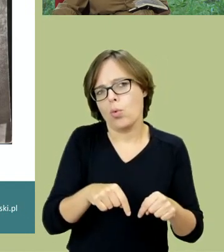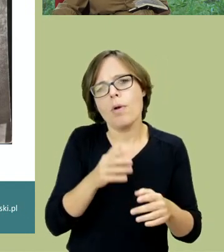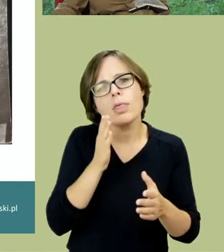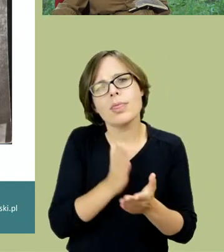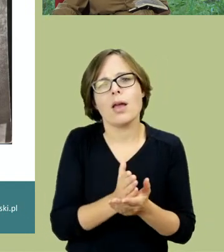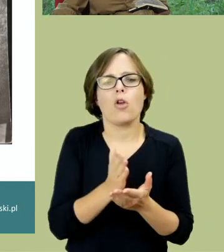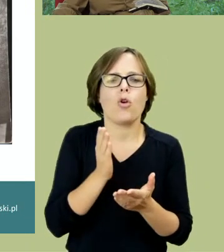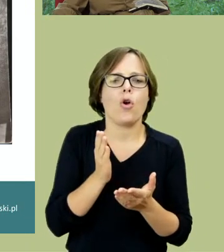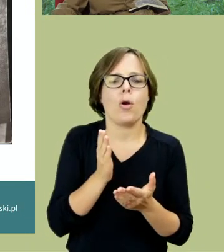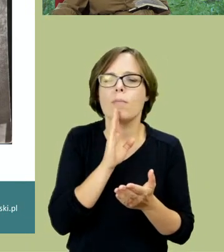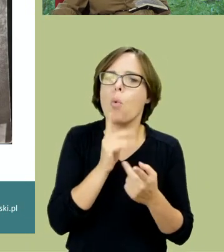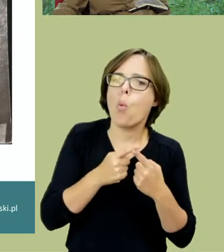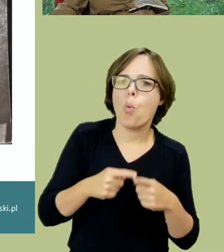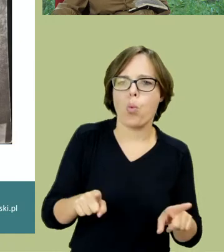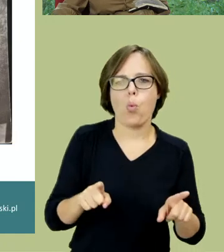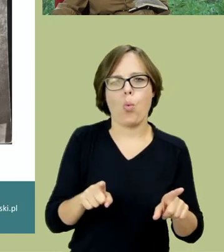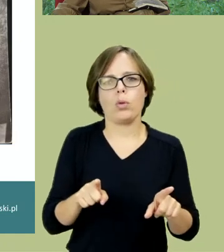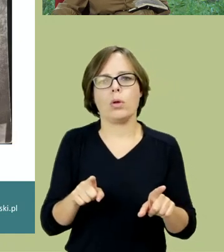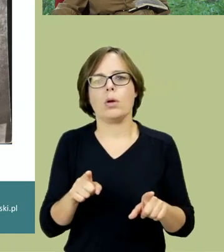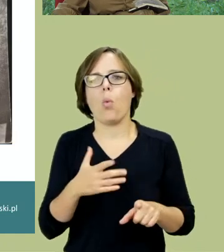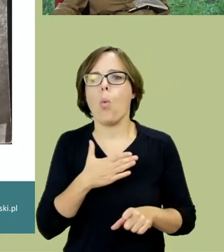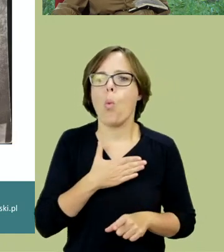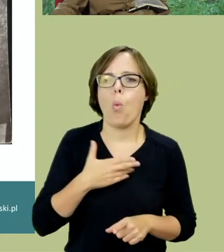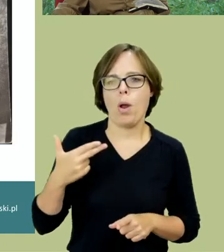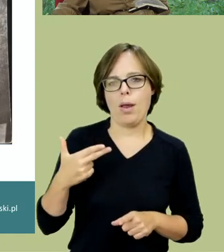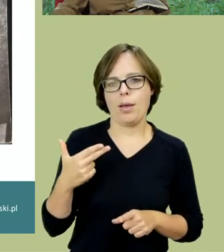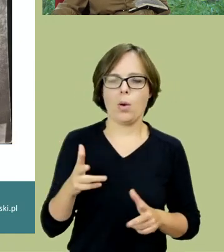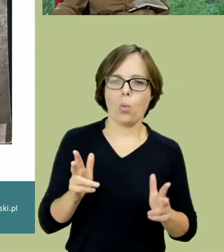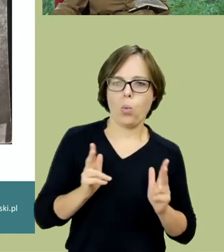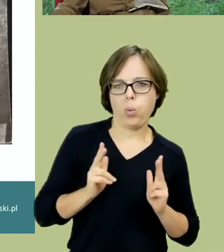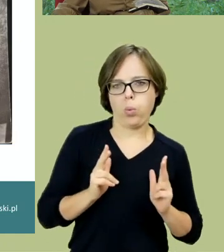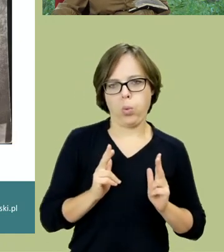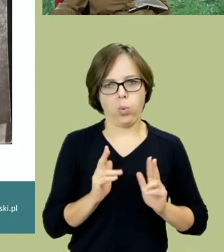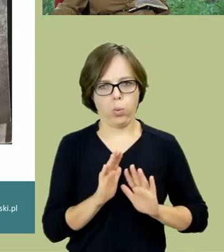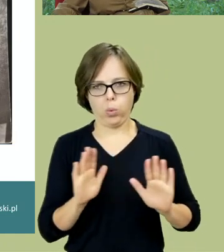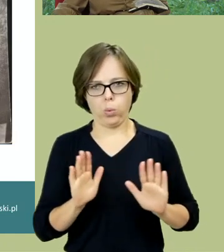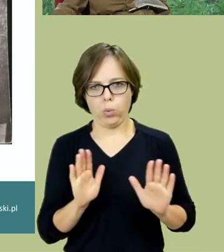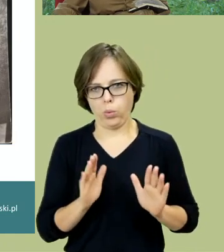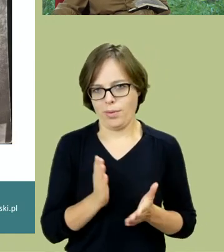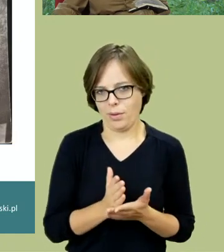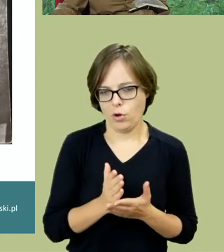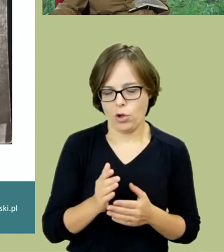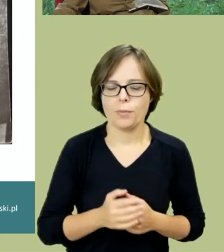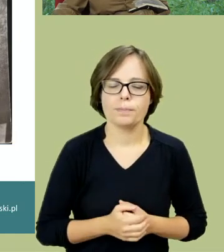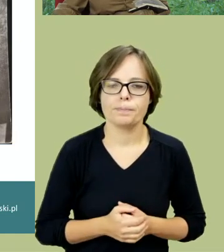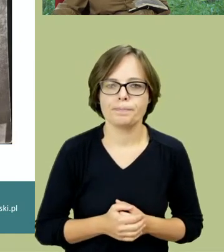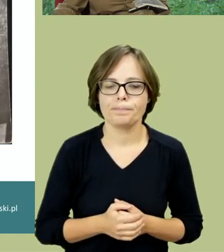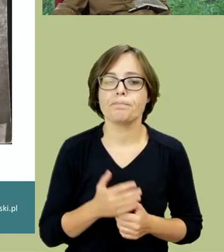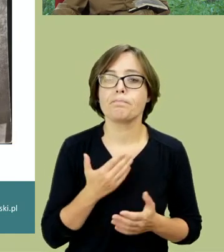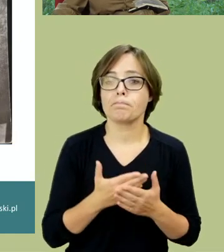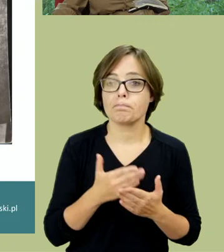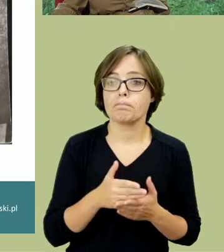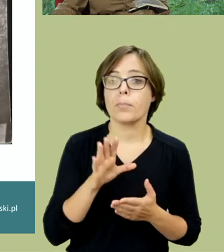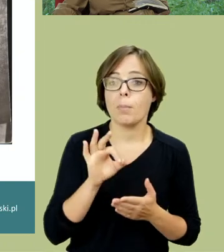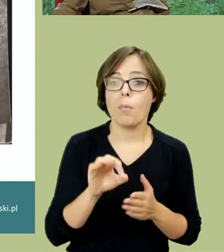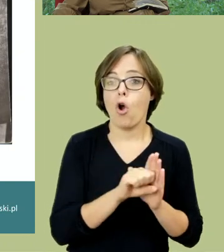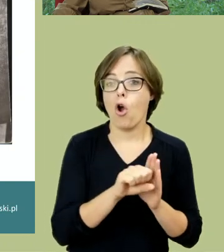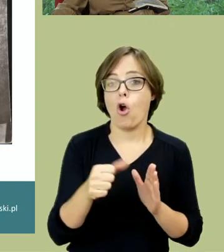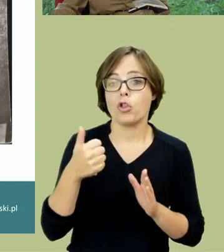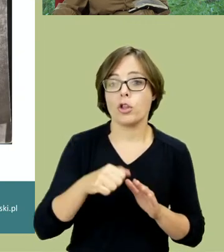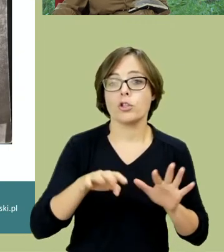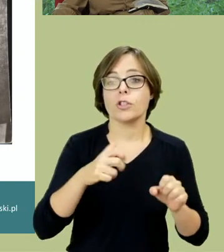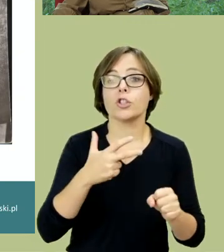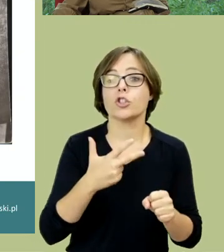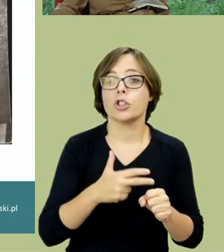bardzo krótkie weekendowe, bardzo krótki weekendowy wypoczynek, bo od 1930